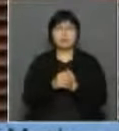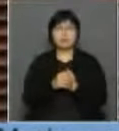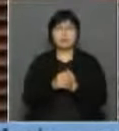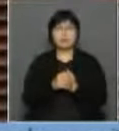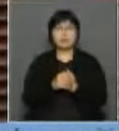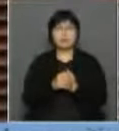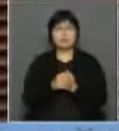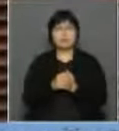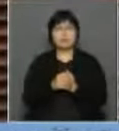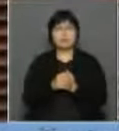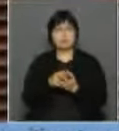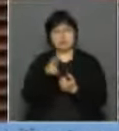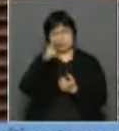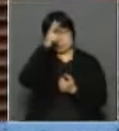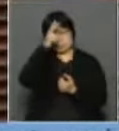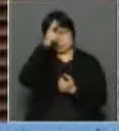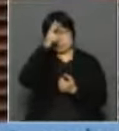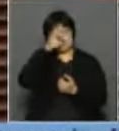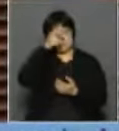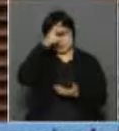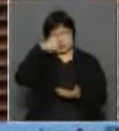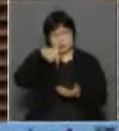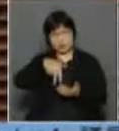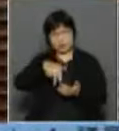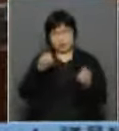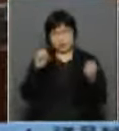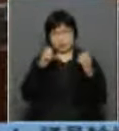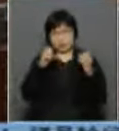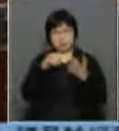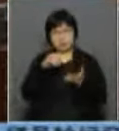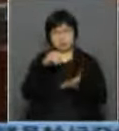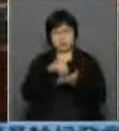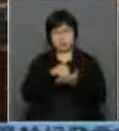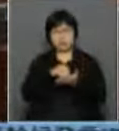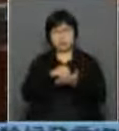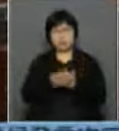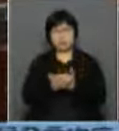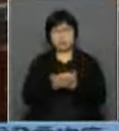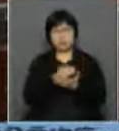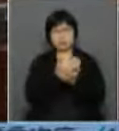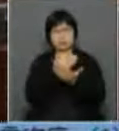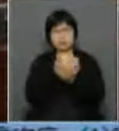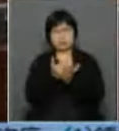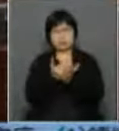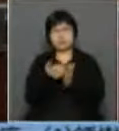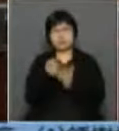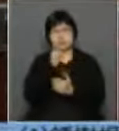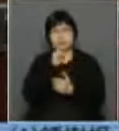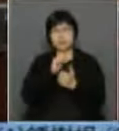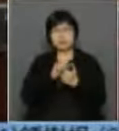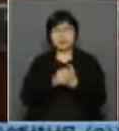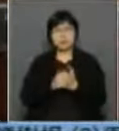想政府行政會議的決定是多方面的，